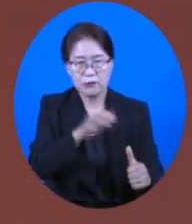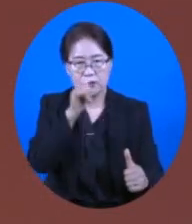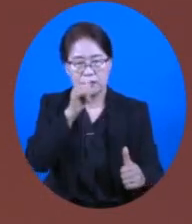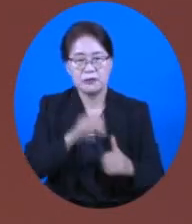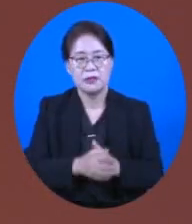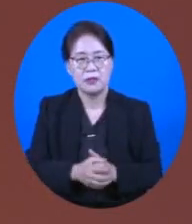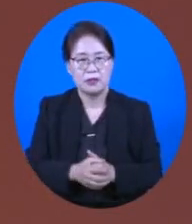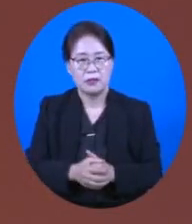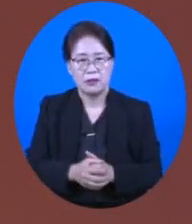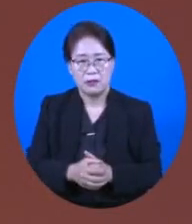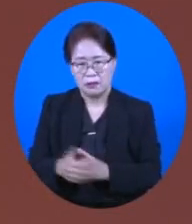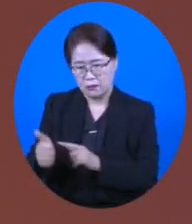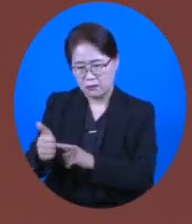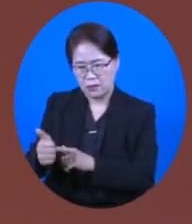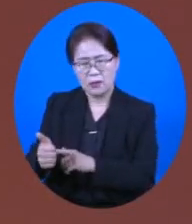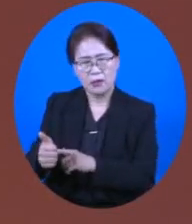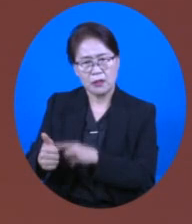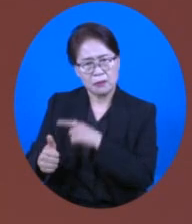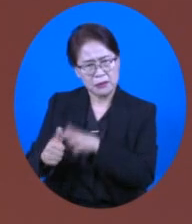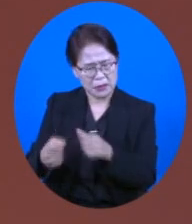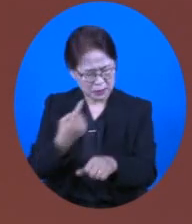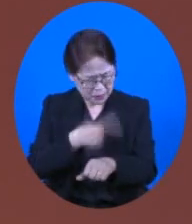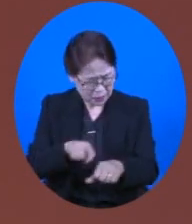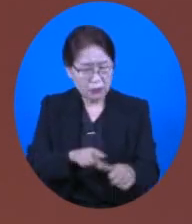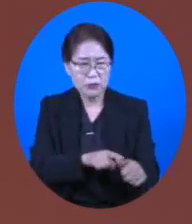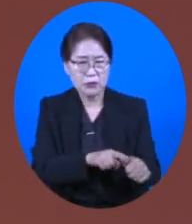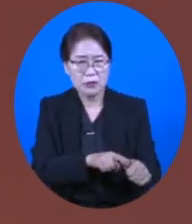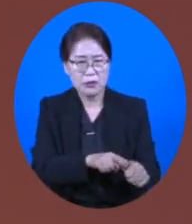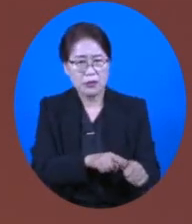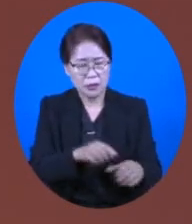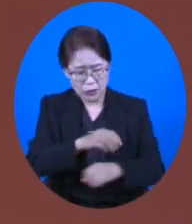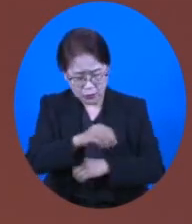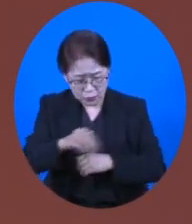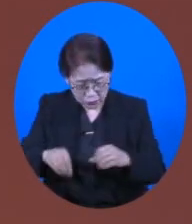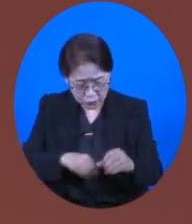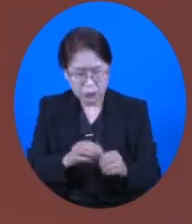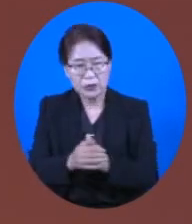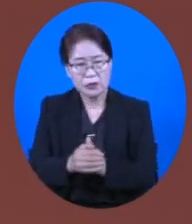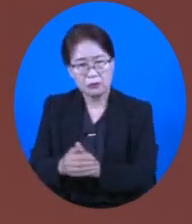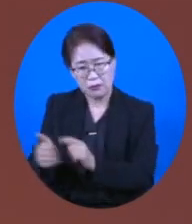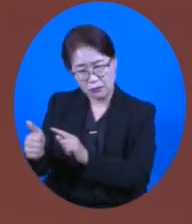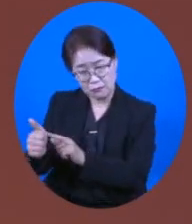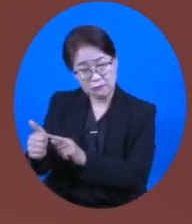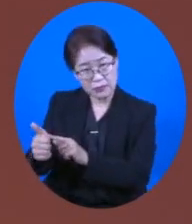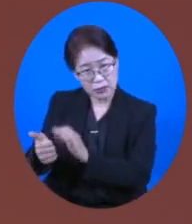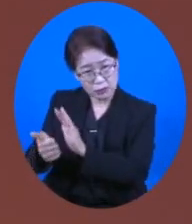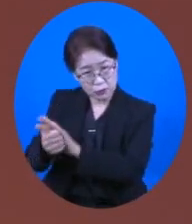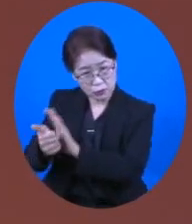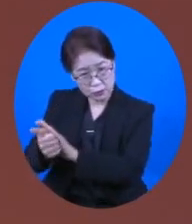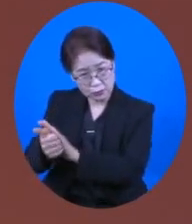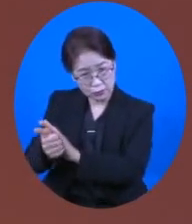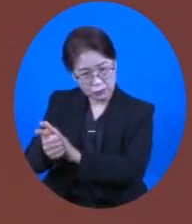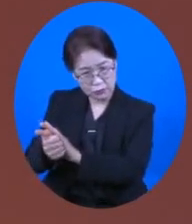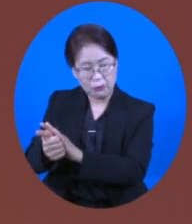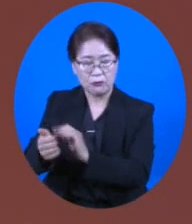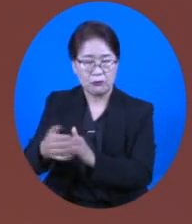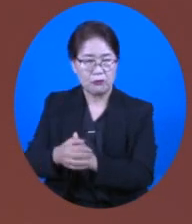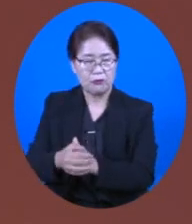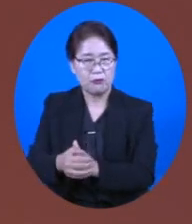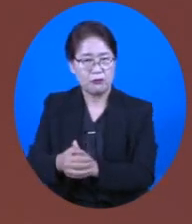너는 여호수아를 비난할 자격이 없다. 도리어 하나님은 여호수아의 편을 들어주시면서